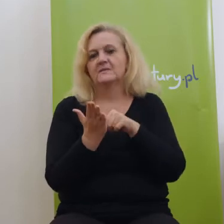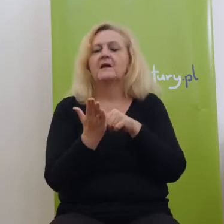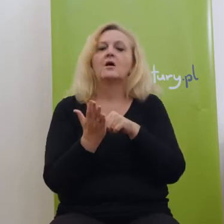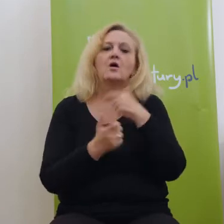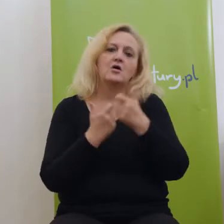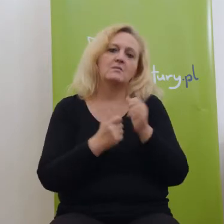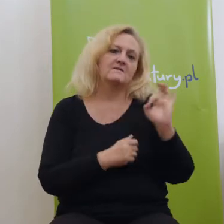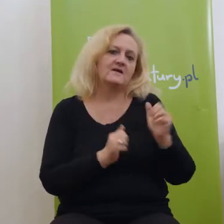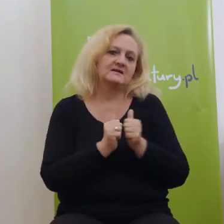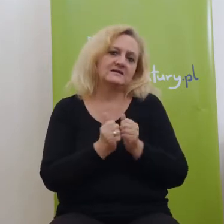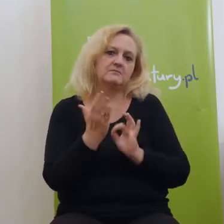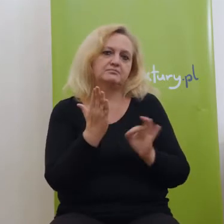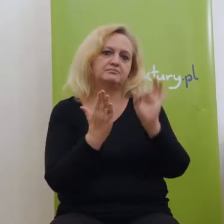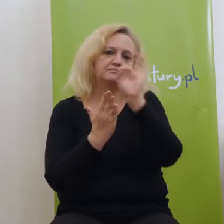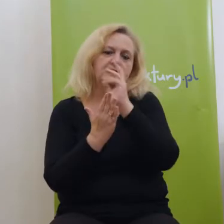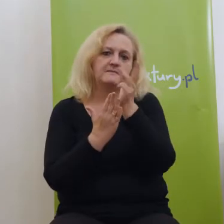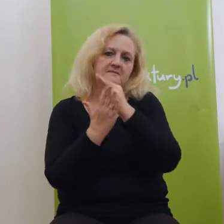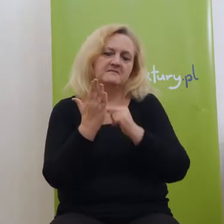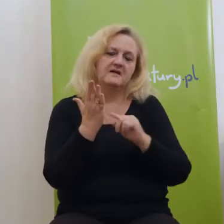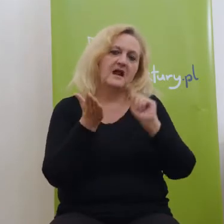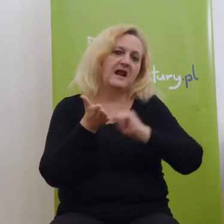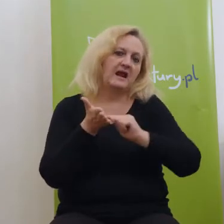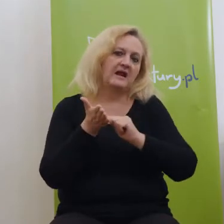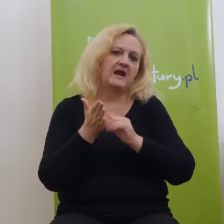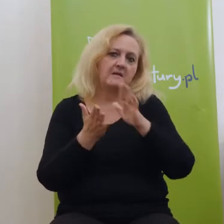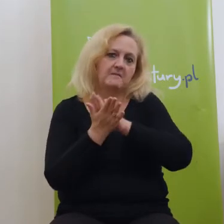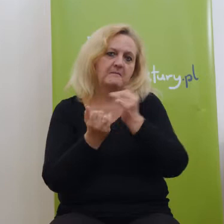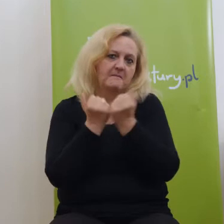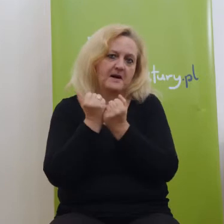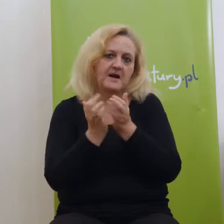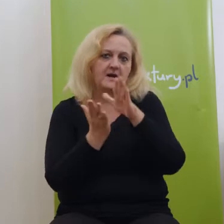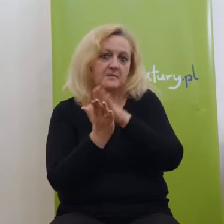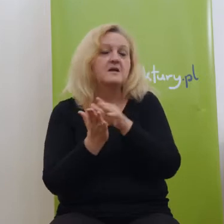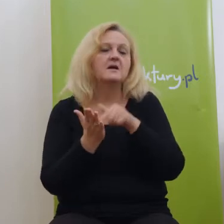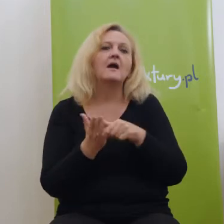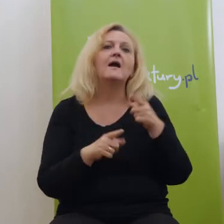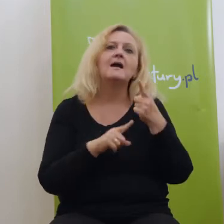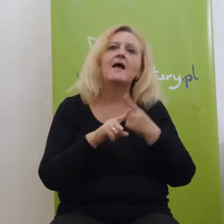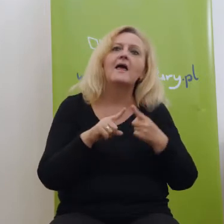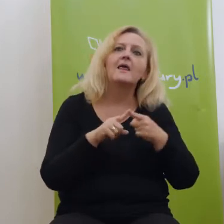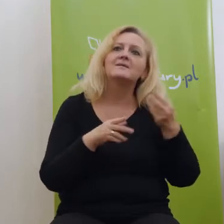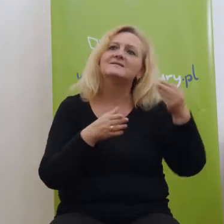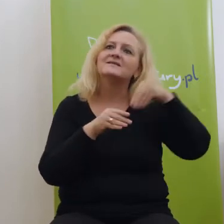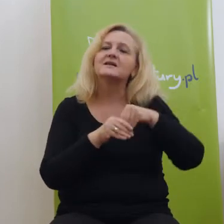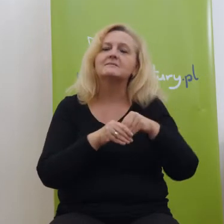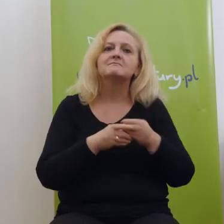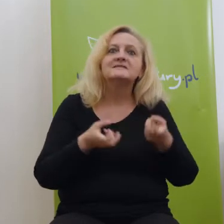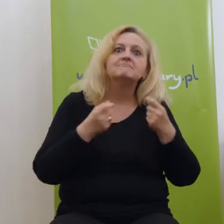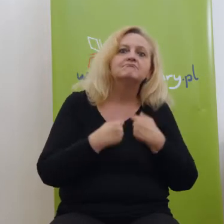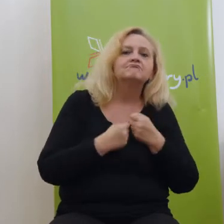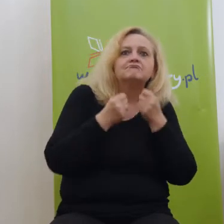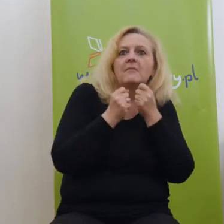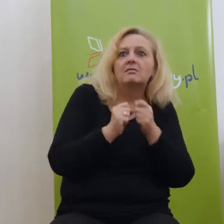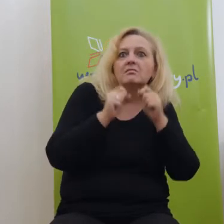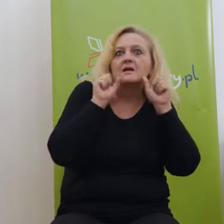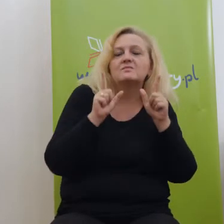zrobić swoje, tak, przemalować to przez kartkę, no ale zawsze jest ten element zaskoczenia, niepokoju, tworzenia,